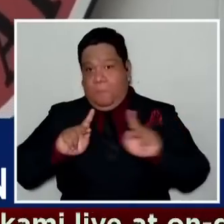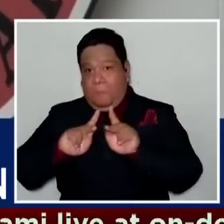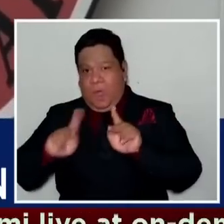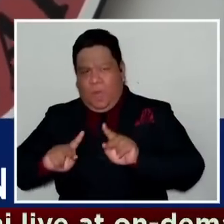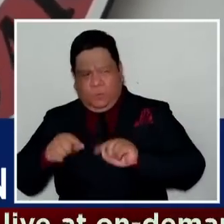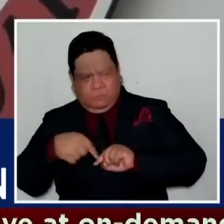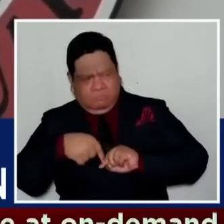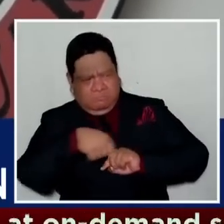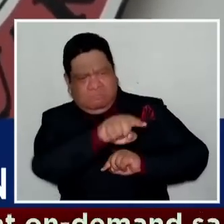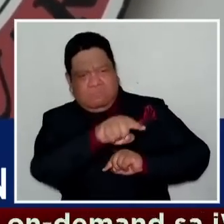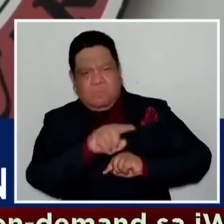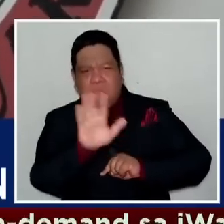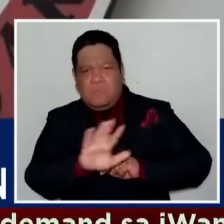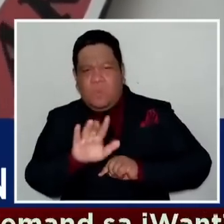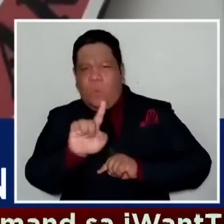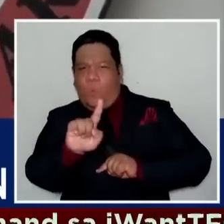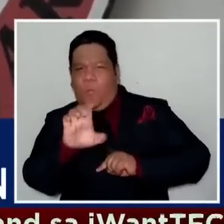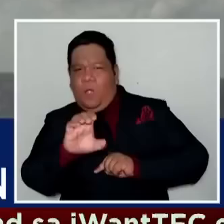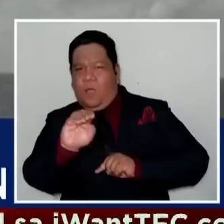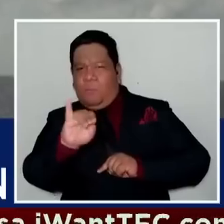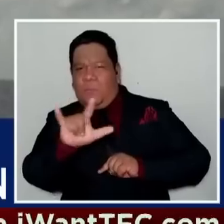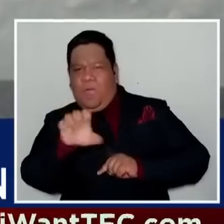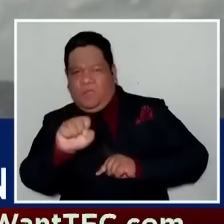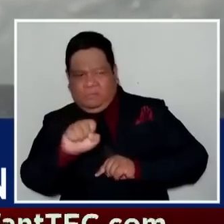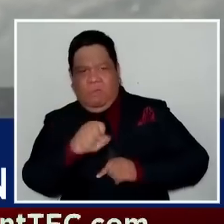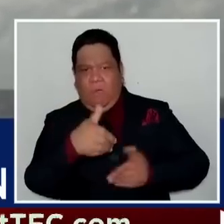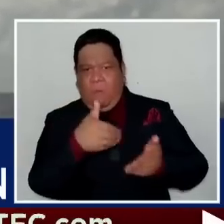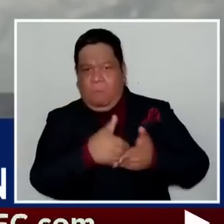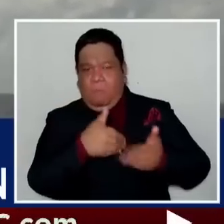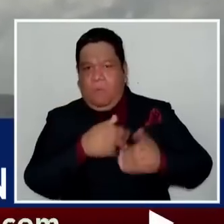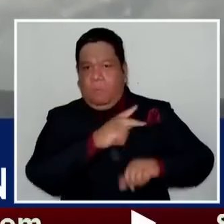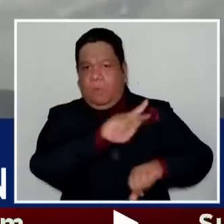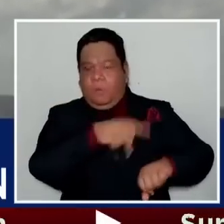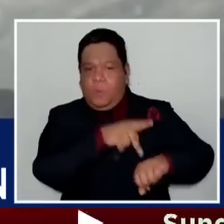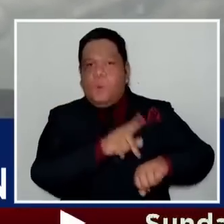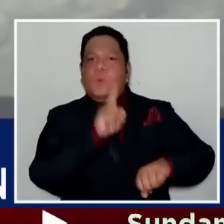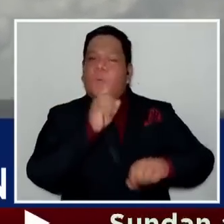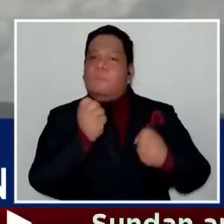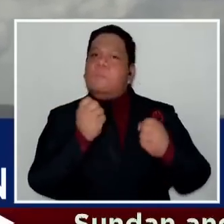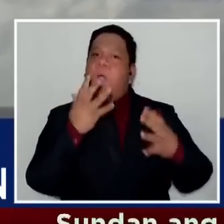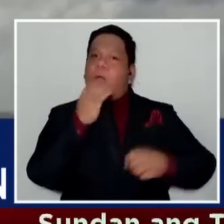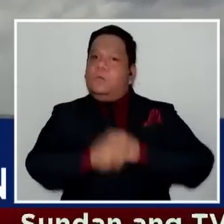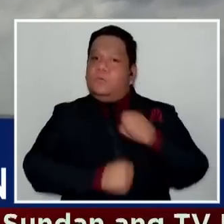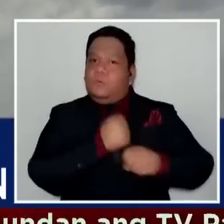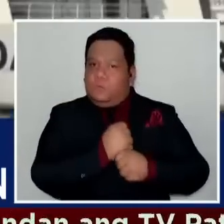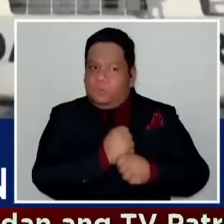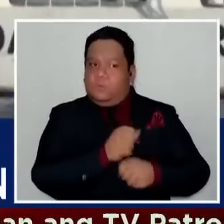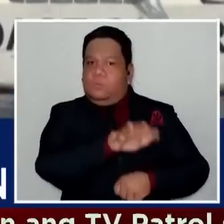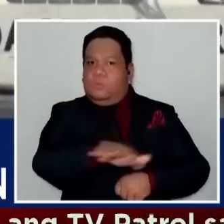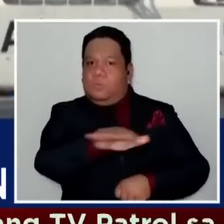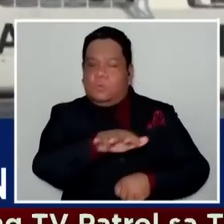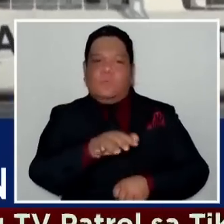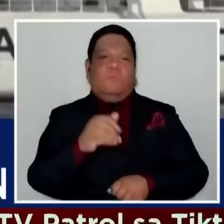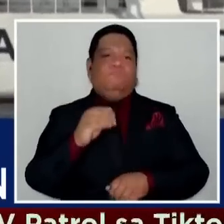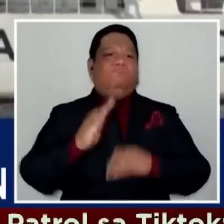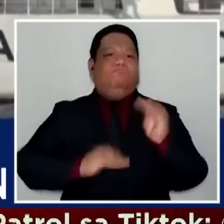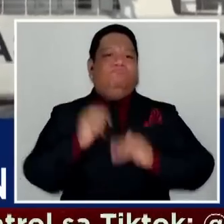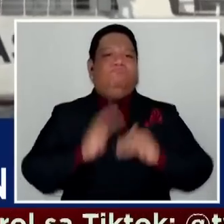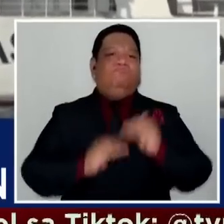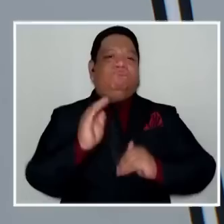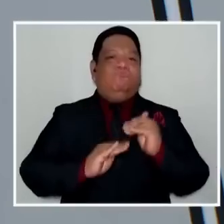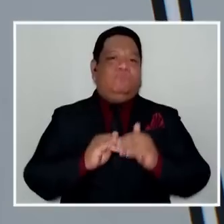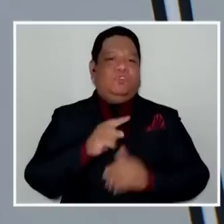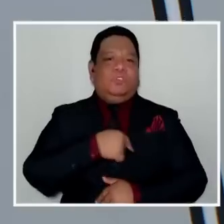malapit lang sa Mischief Reef kung saan ilang taon nang nagtatayo na may struktura ang China.